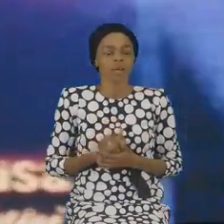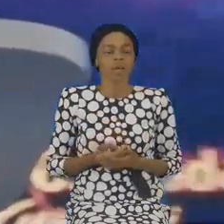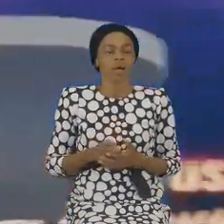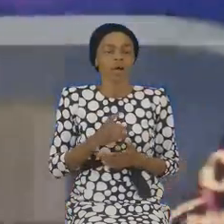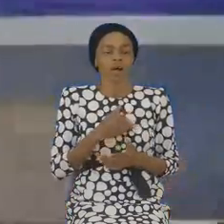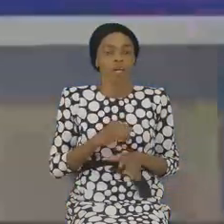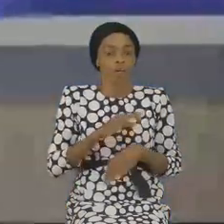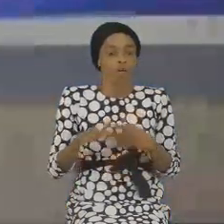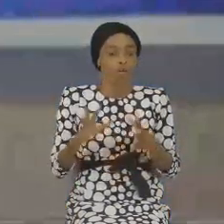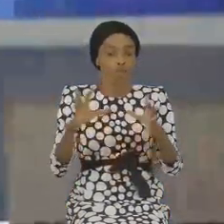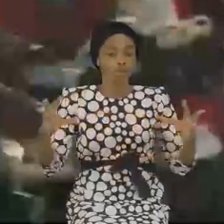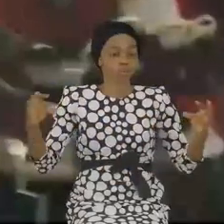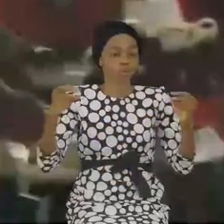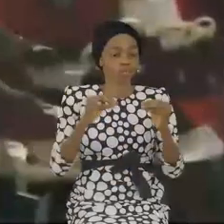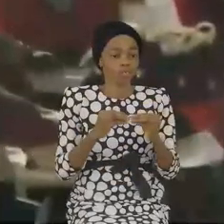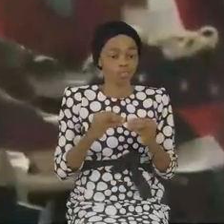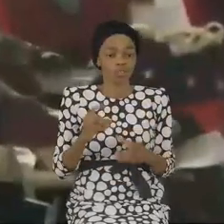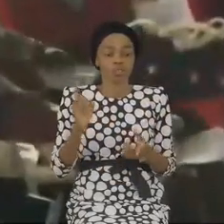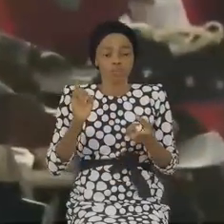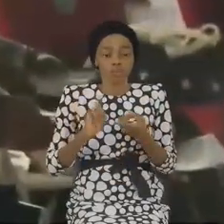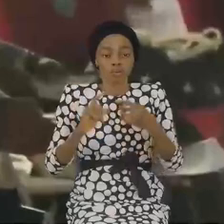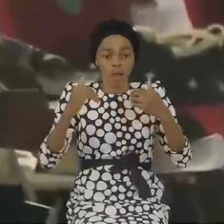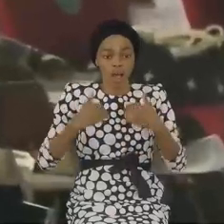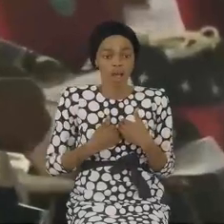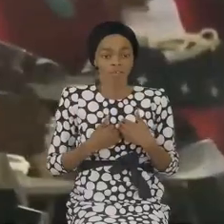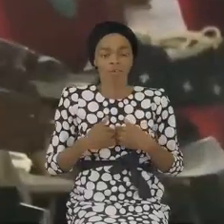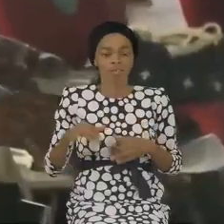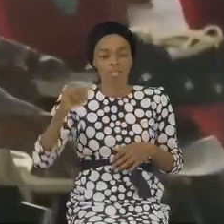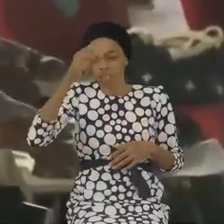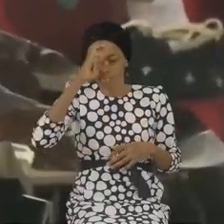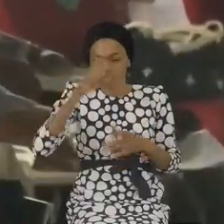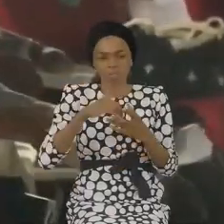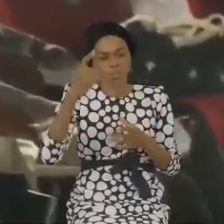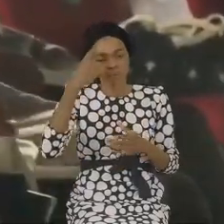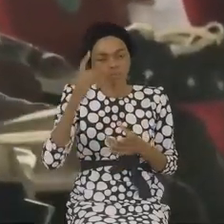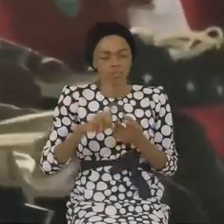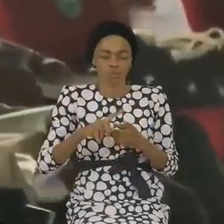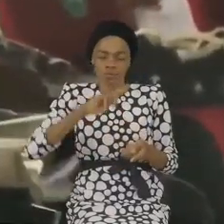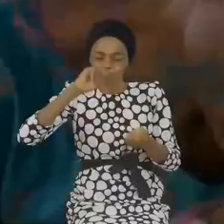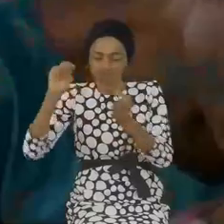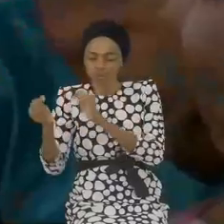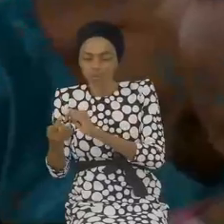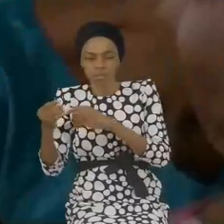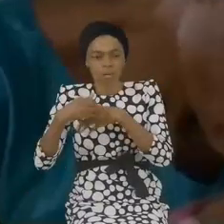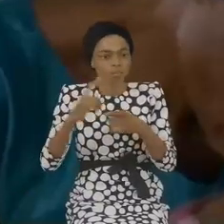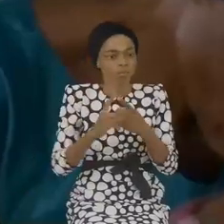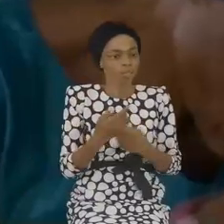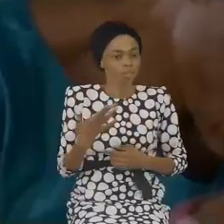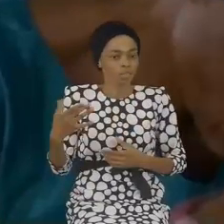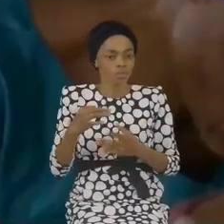ayons encore l'Égypte en nous, pour que nous retournions aux choses du monde. En